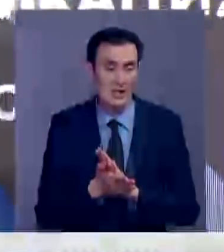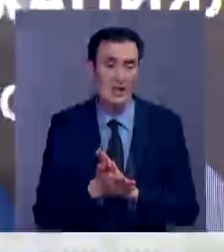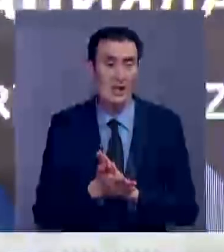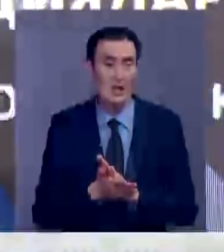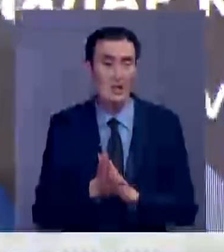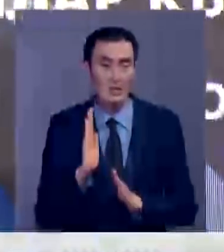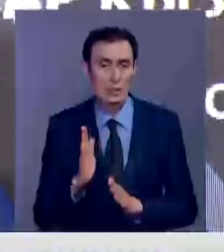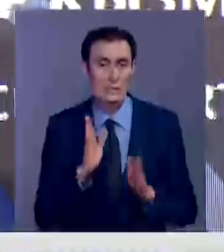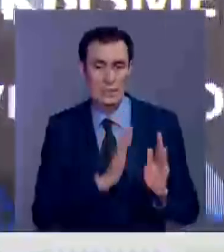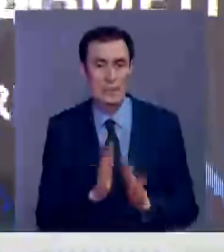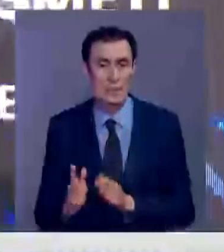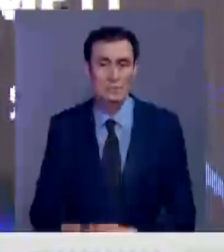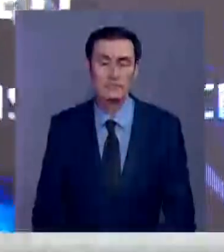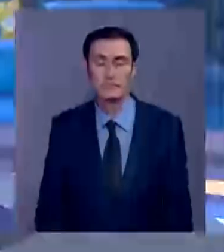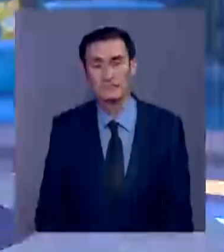останется такой же стабильной.